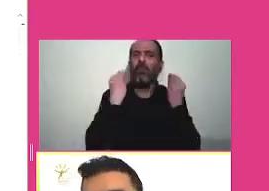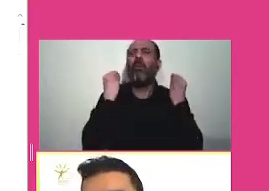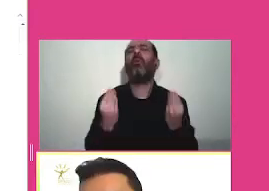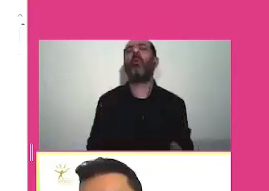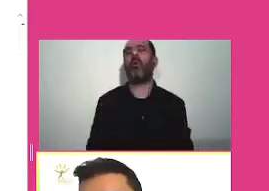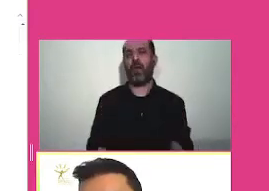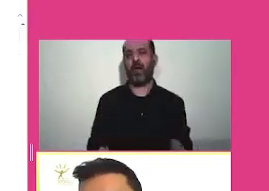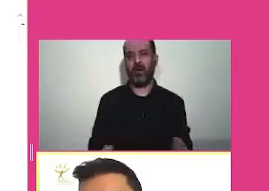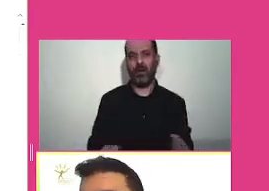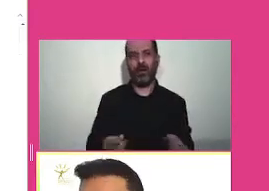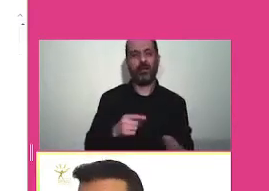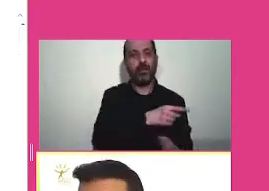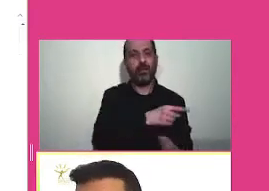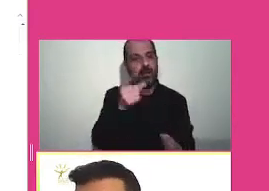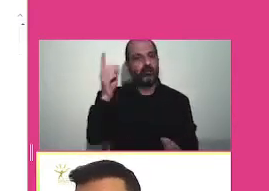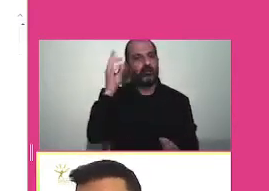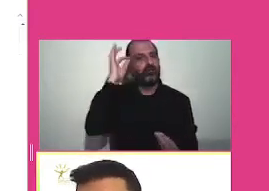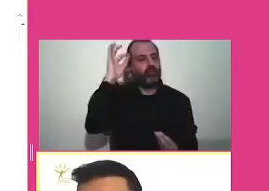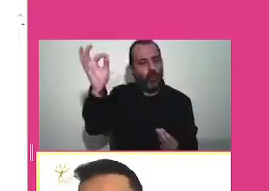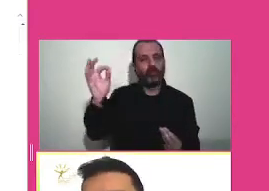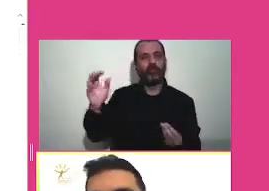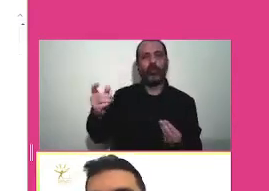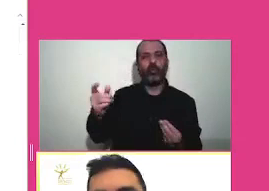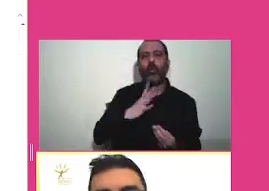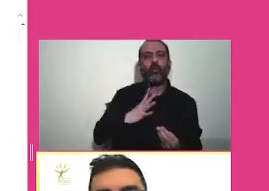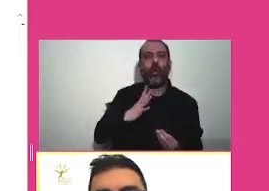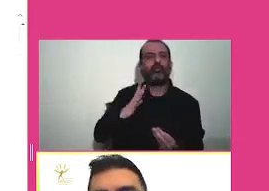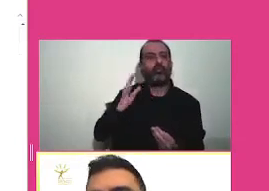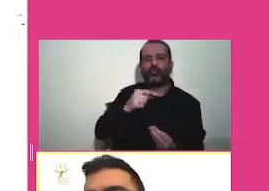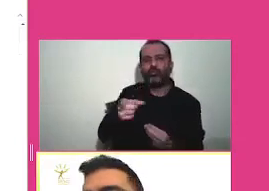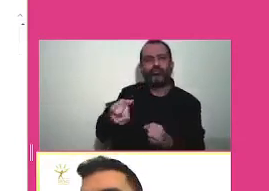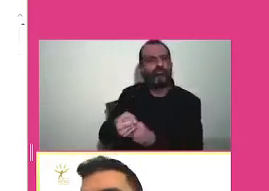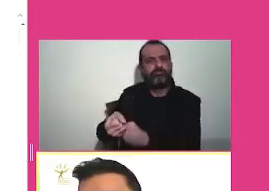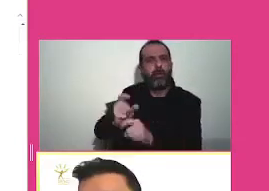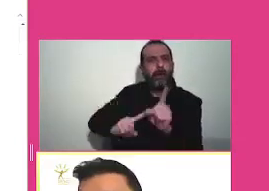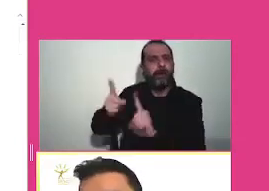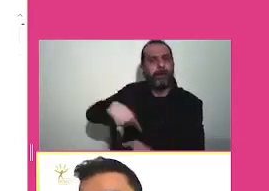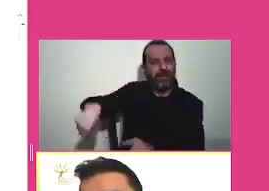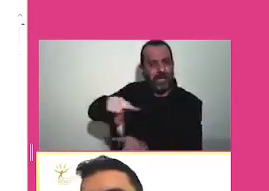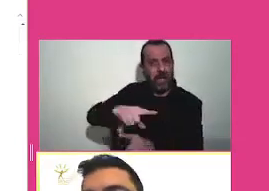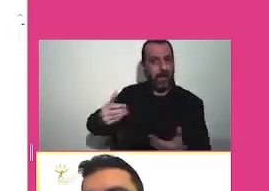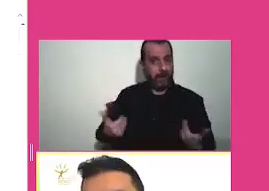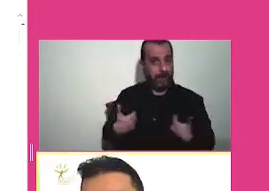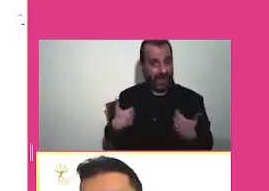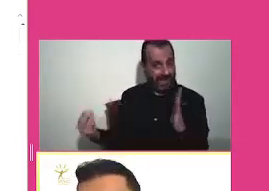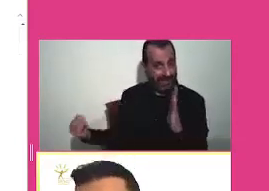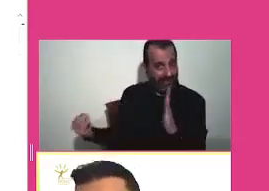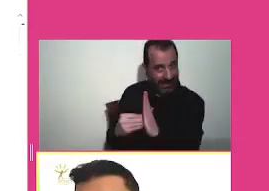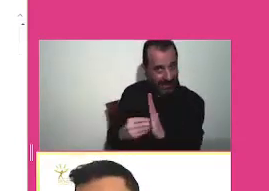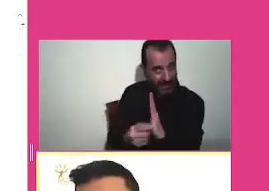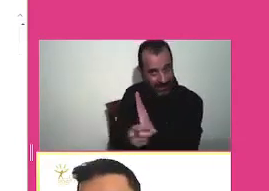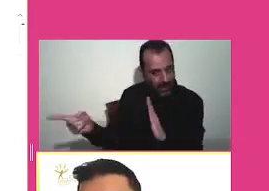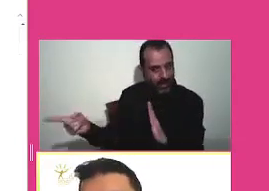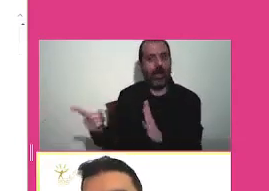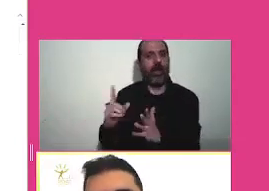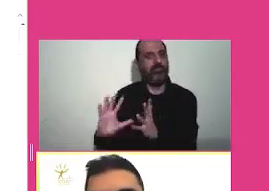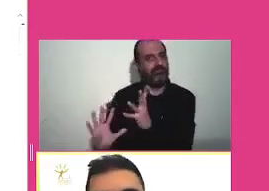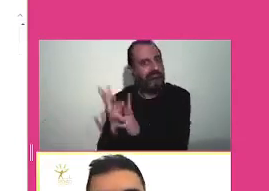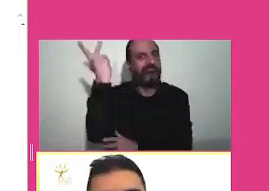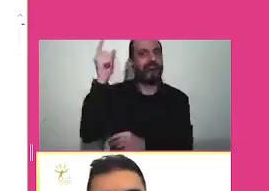και τον ωφελούμενο πληθυσμό, αλλά και να ευαισθητοποιήσετε και την κοινότητα πάνω στο